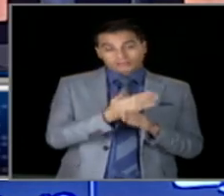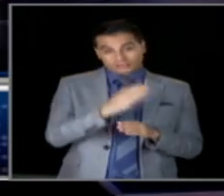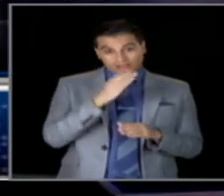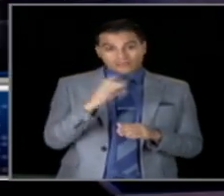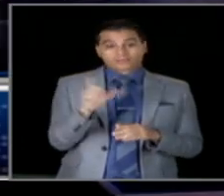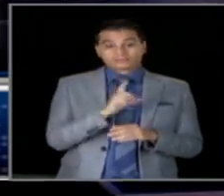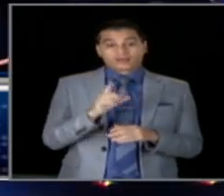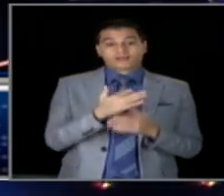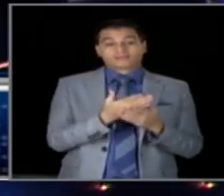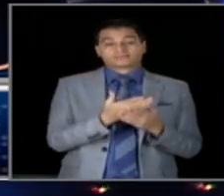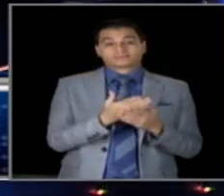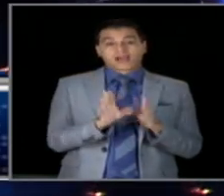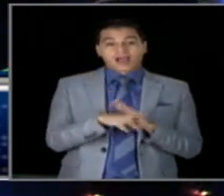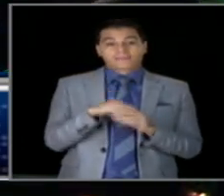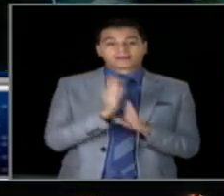صحيحة.